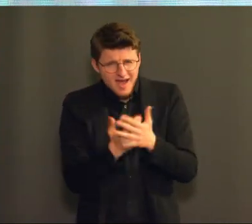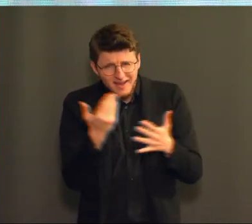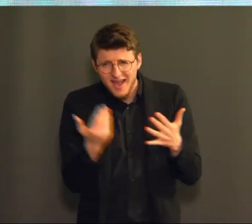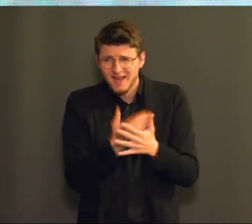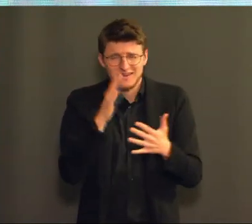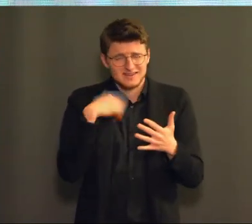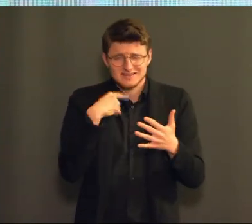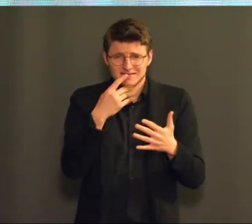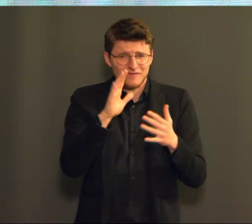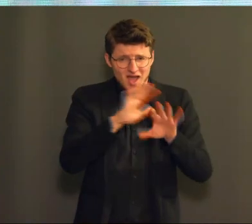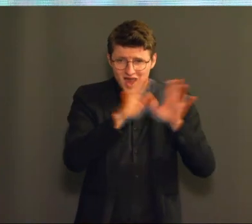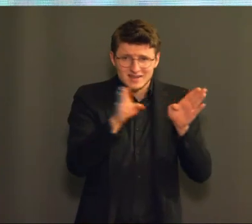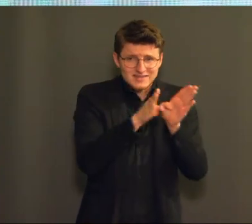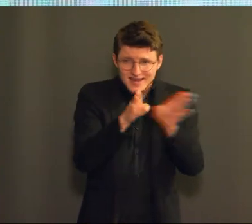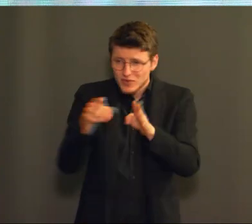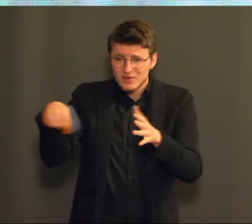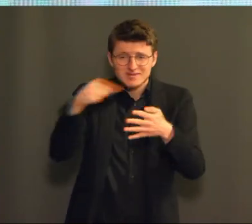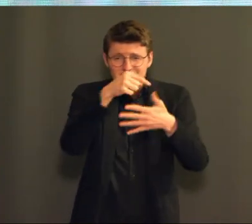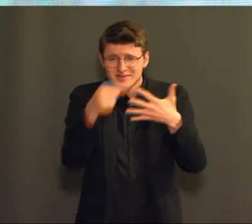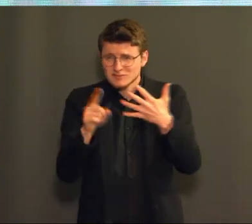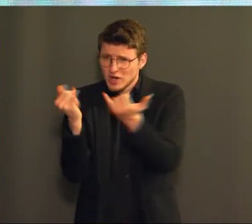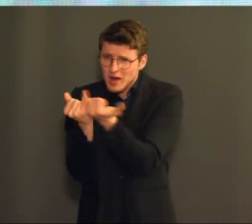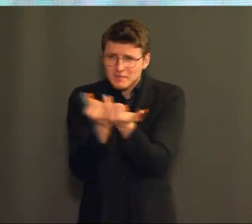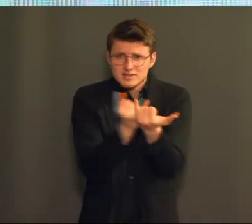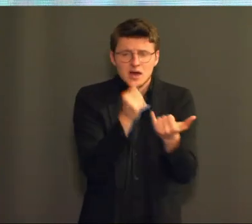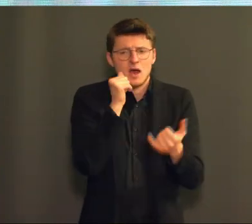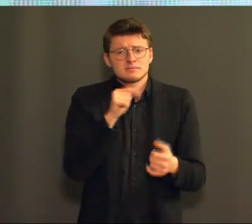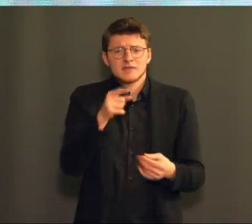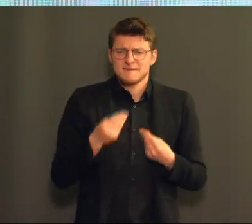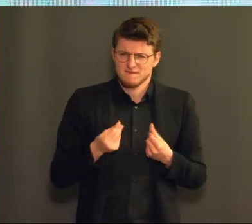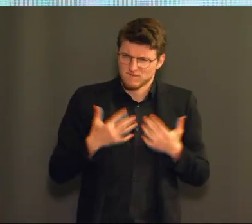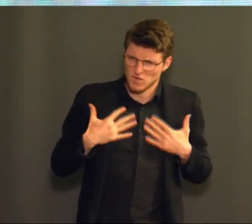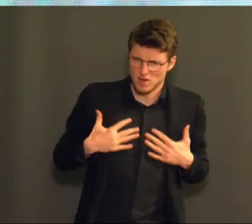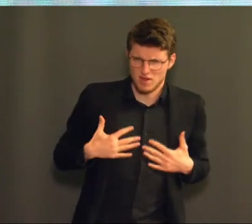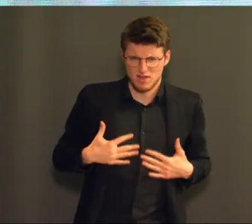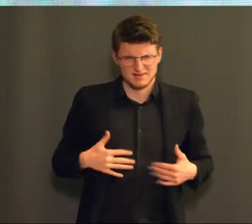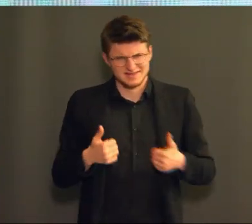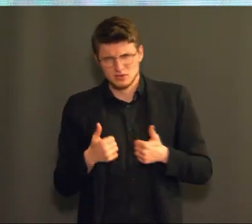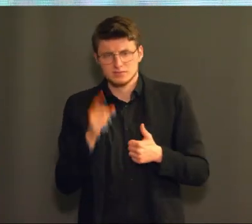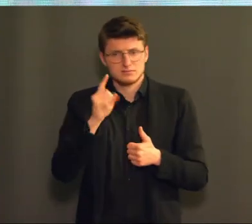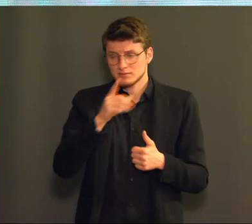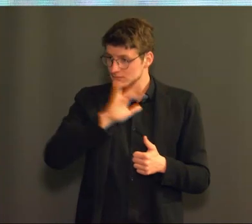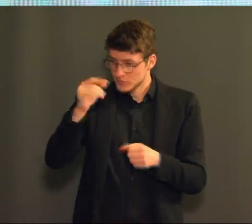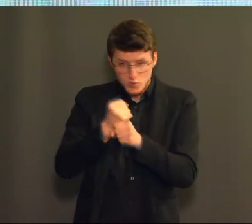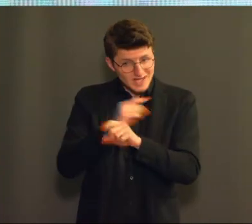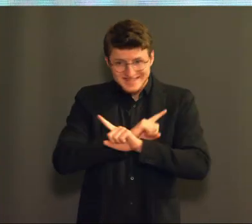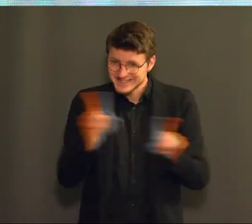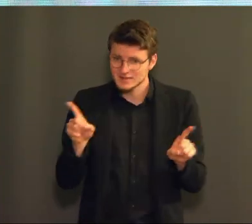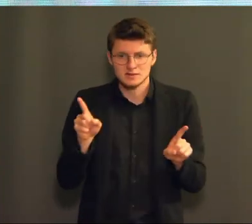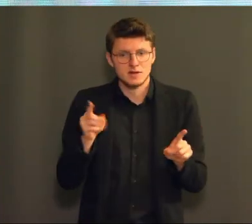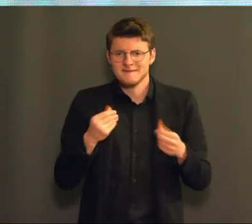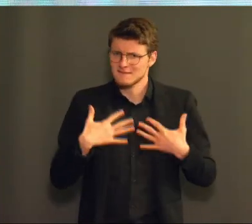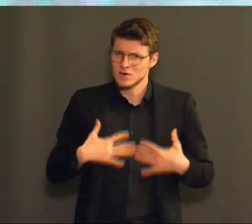sectoren. Als je niet lekker voelt, ga dan niet naar je werk. Wees